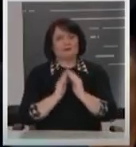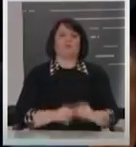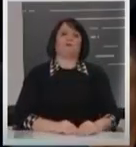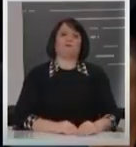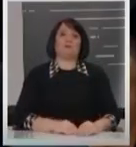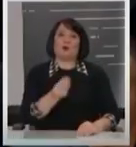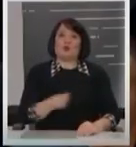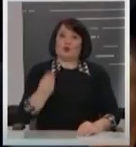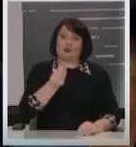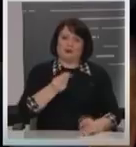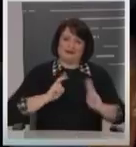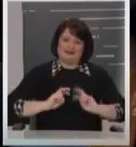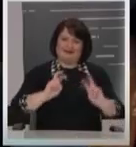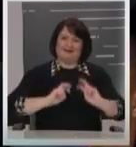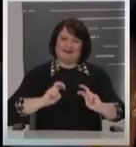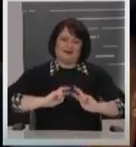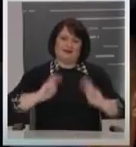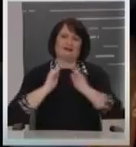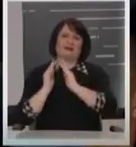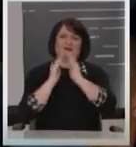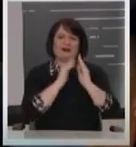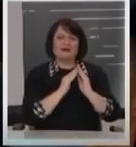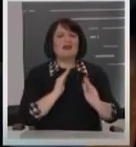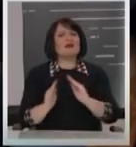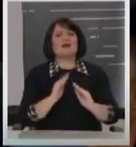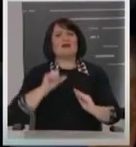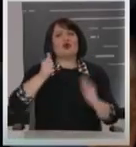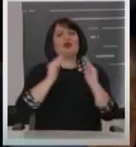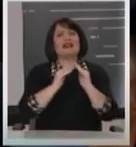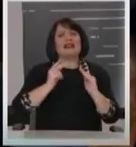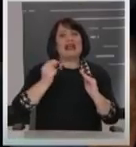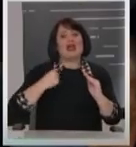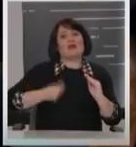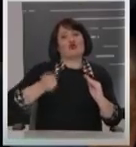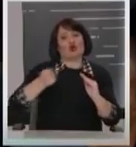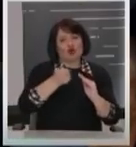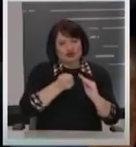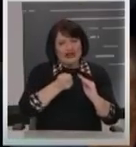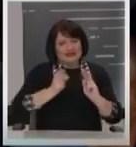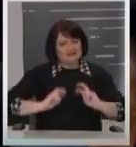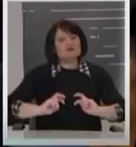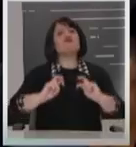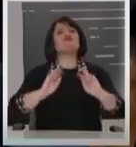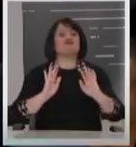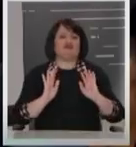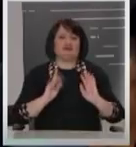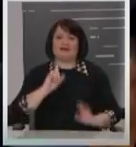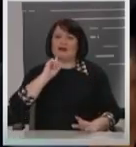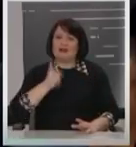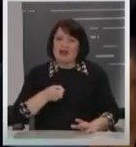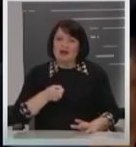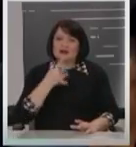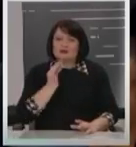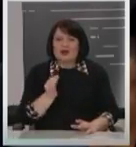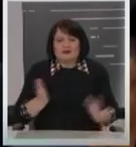Επιπροσθέτως, κατασχέσεις για χρέη προς το δημόσιο δεν προστατεύουν την πρώτη κατοικία. Και φυσικά η διάταξη αυτή ανοίγει τον ασκό